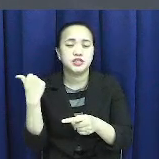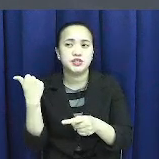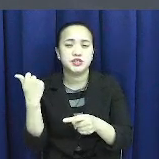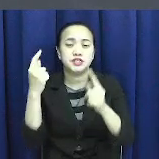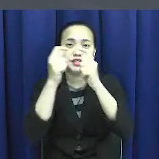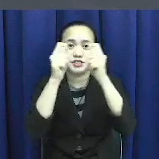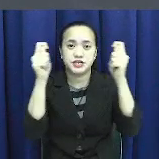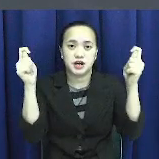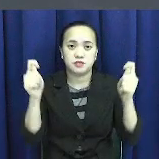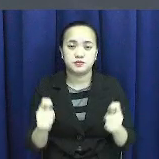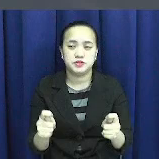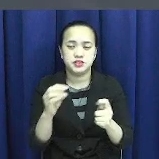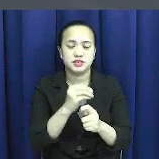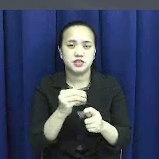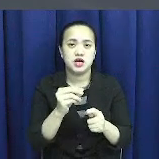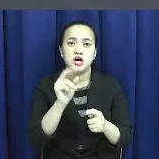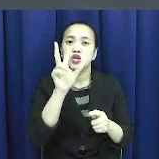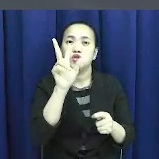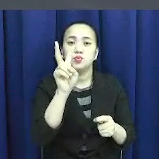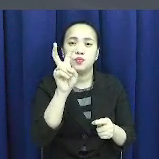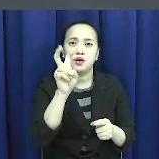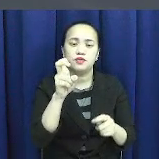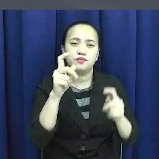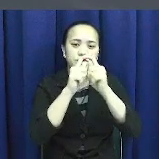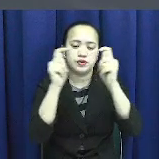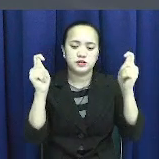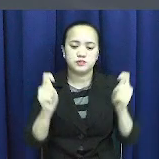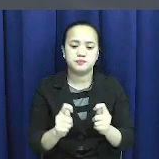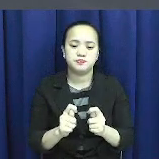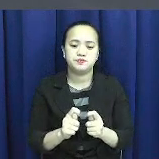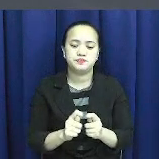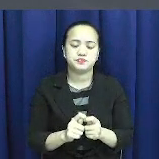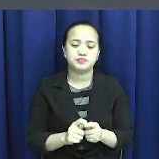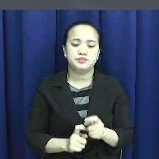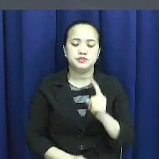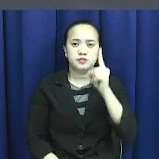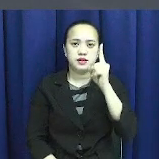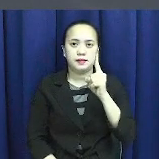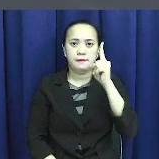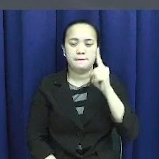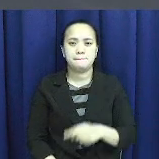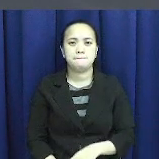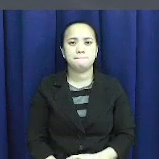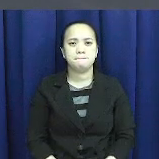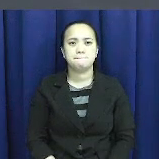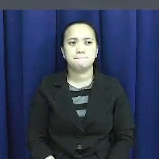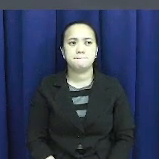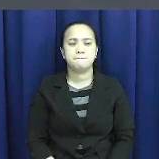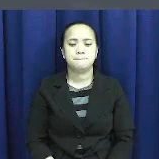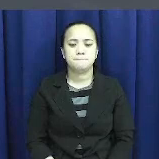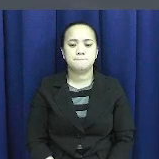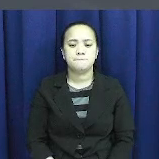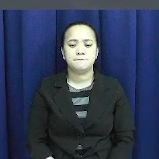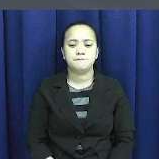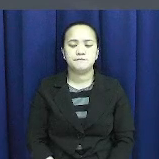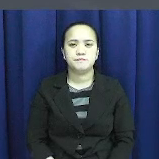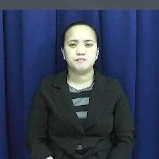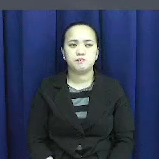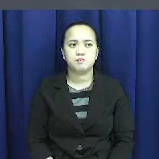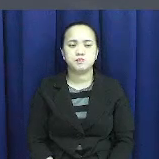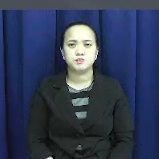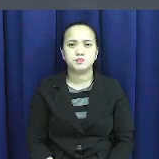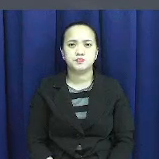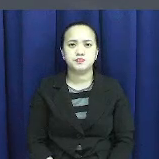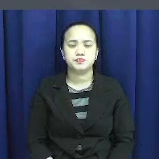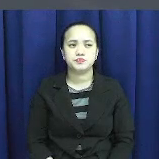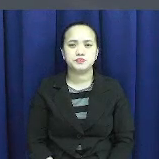I mean, 12 tribes po yun. Okay? Ano po sabi sa Leviticus 10:11? Sabi ng Biblia, "And that ye," ang tinutukoy